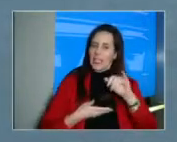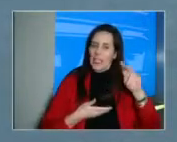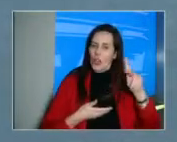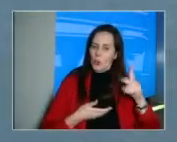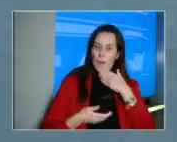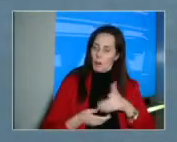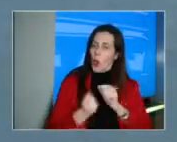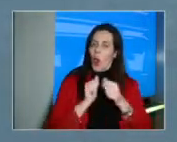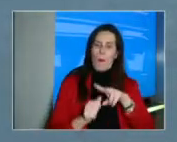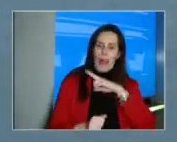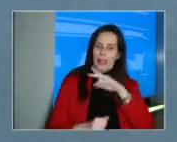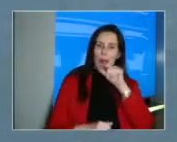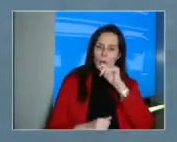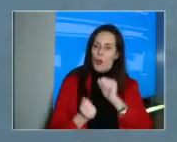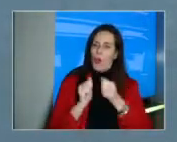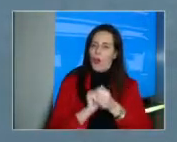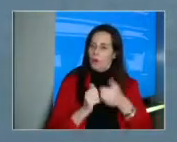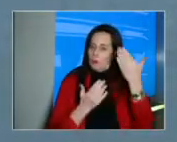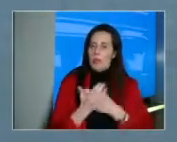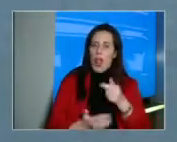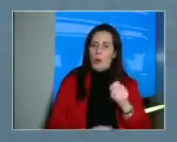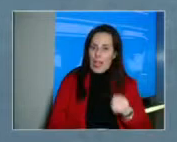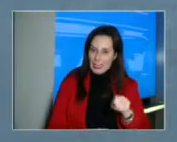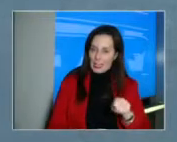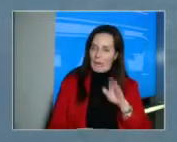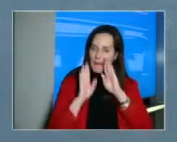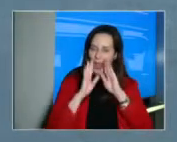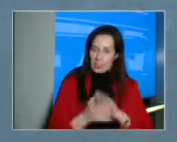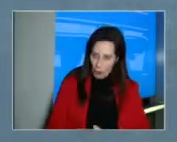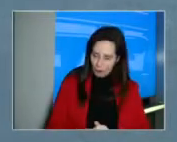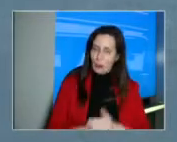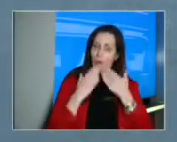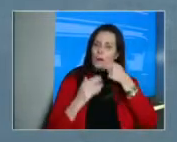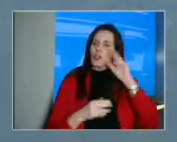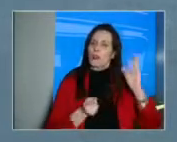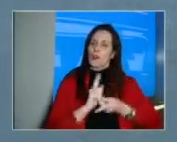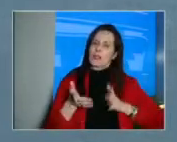בעברית או באנגלית בטוויטר או לדף ערוץ כנסת בפייסבוק.